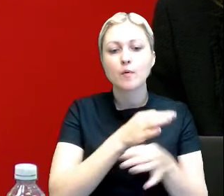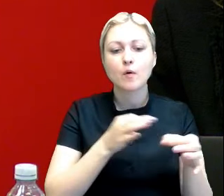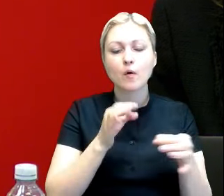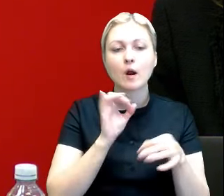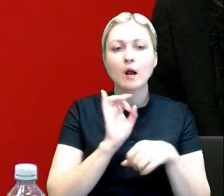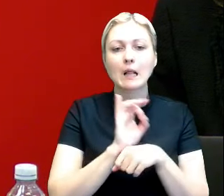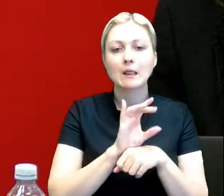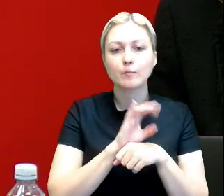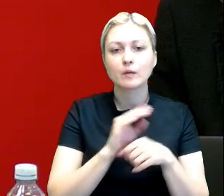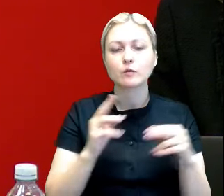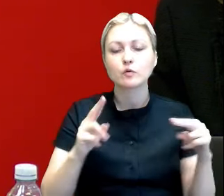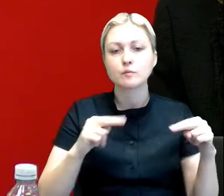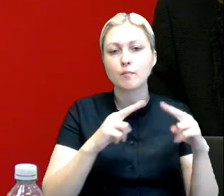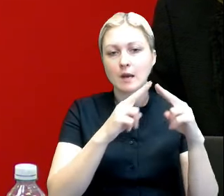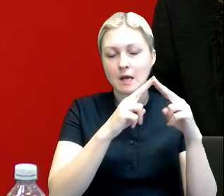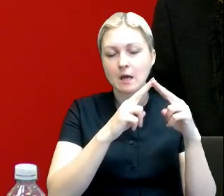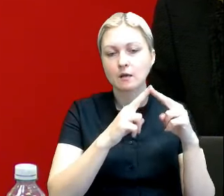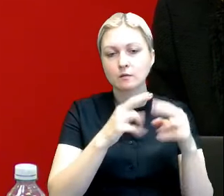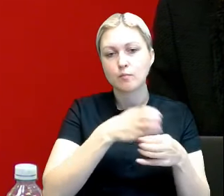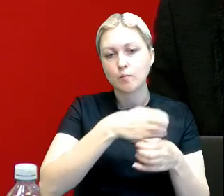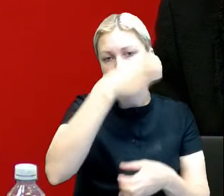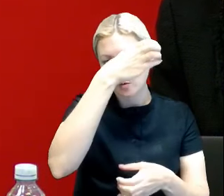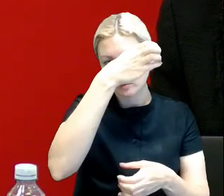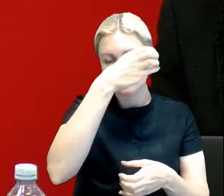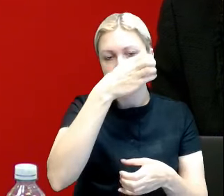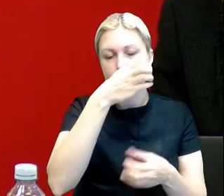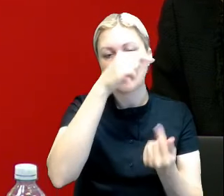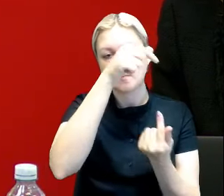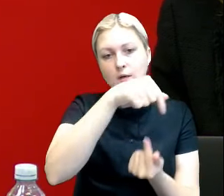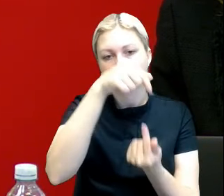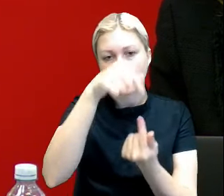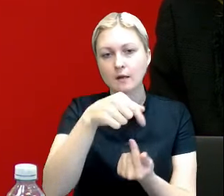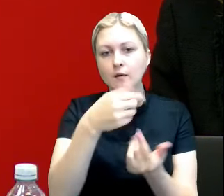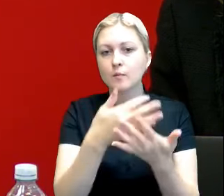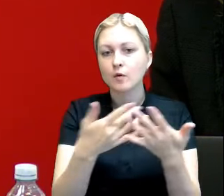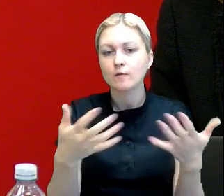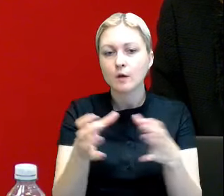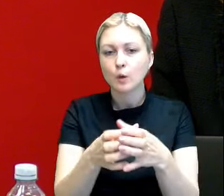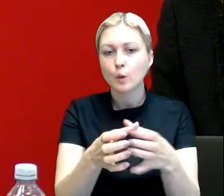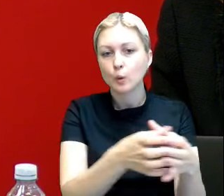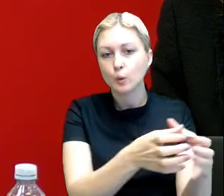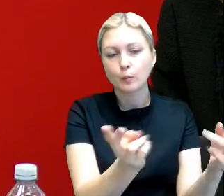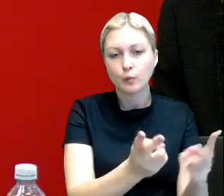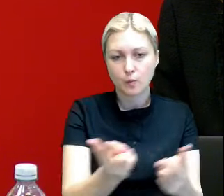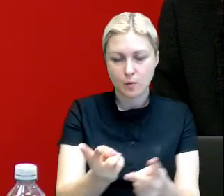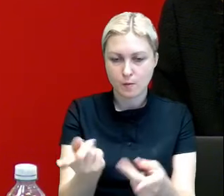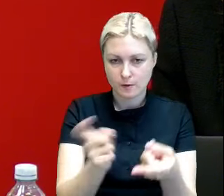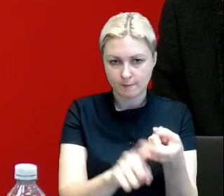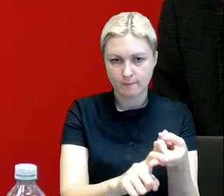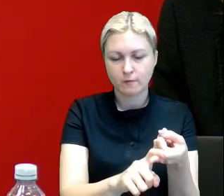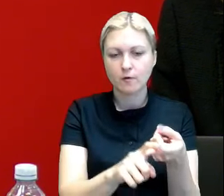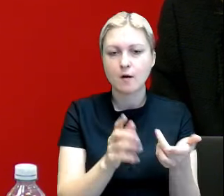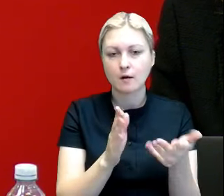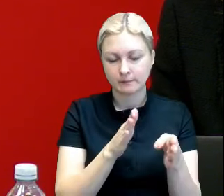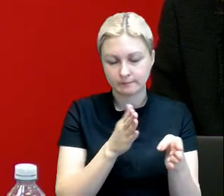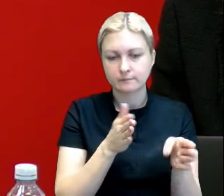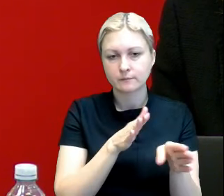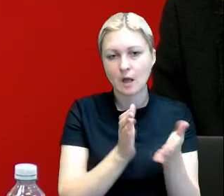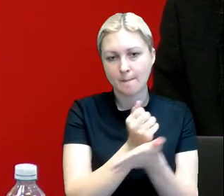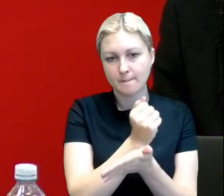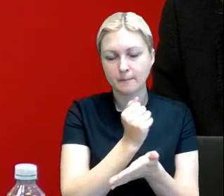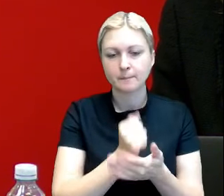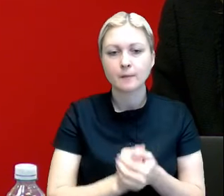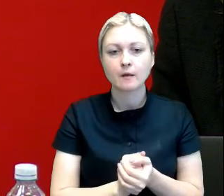didžiojo bokšto įveiklinimas ir pritaikymas įvairių grupių poreikiams įgyvendinimui e